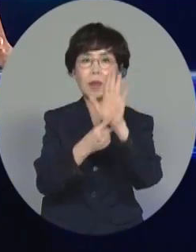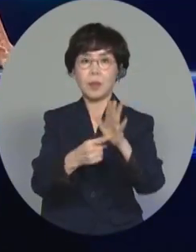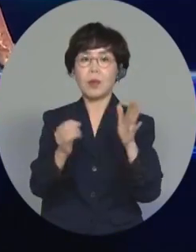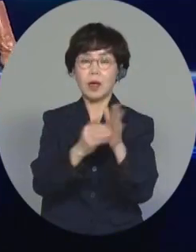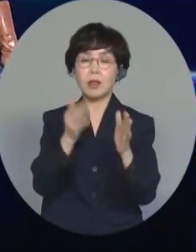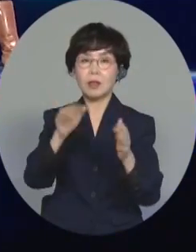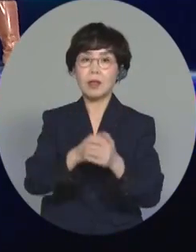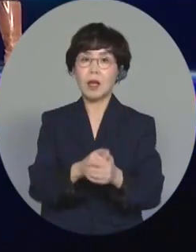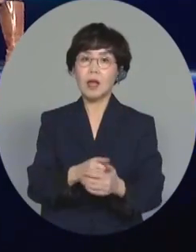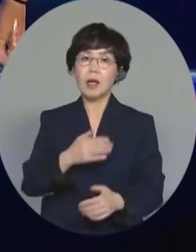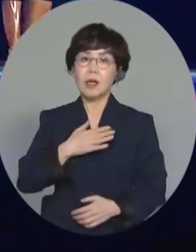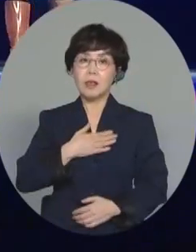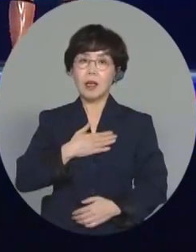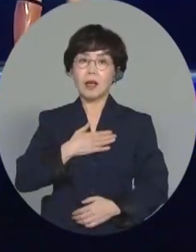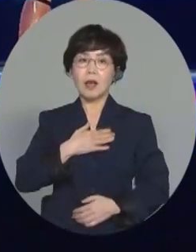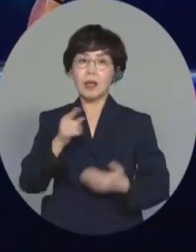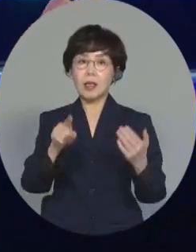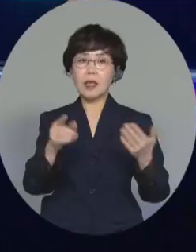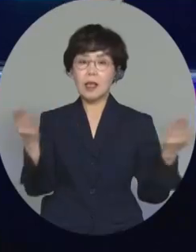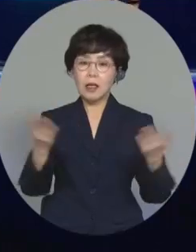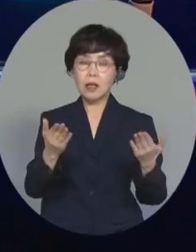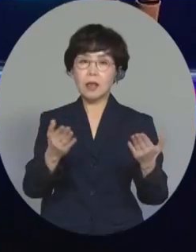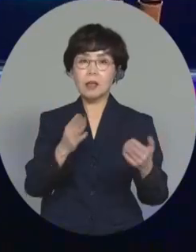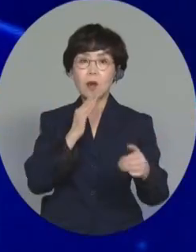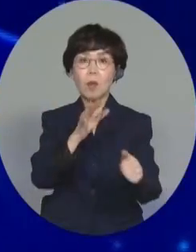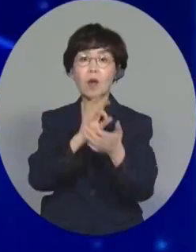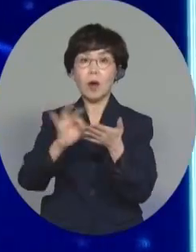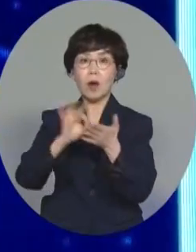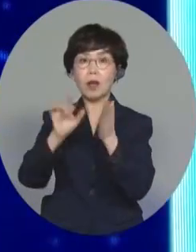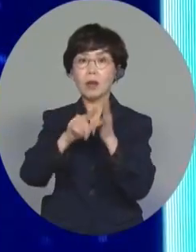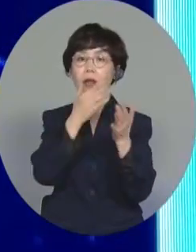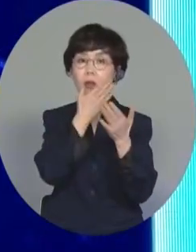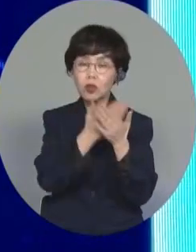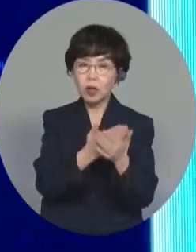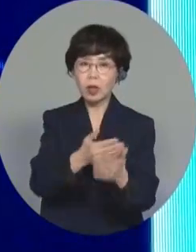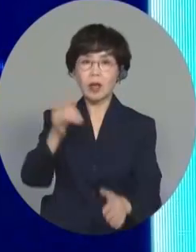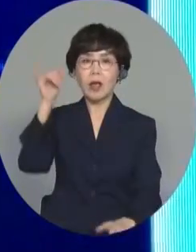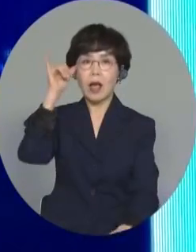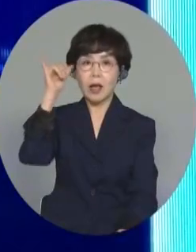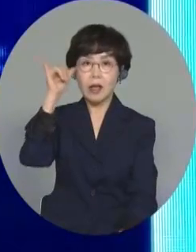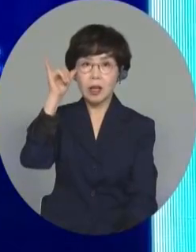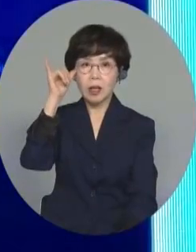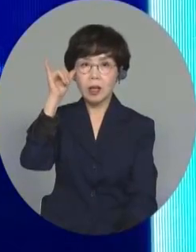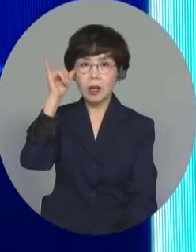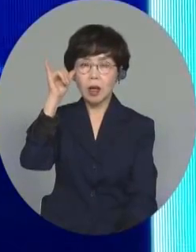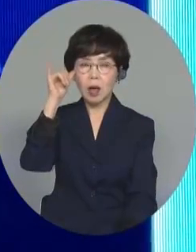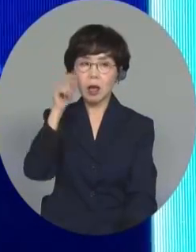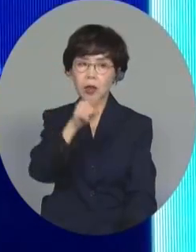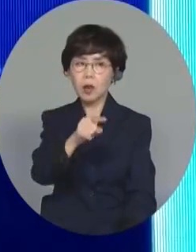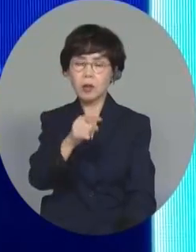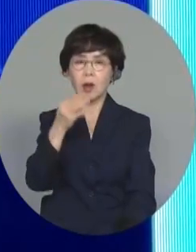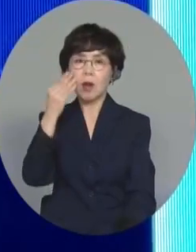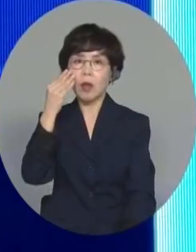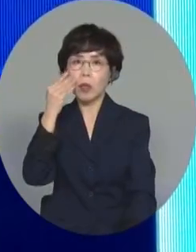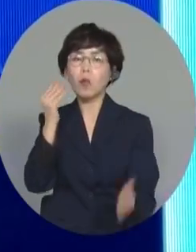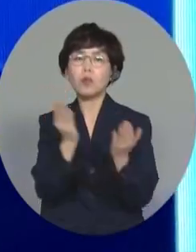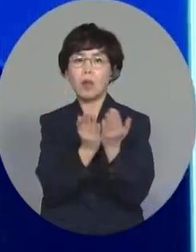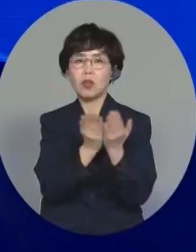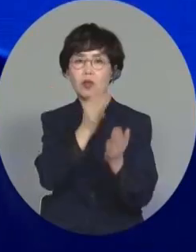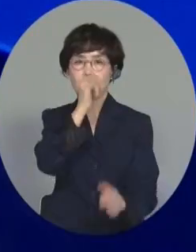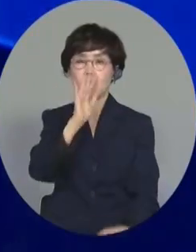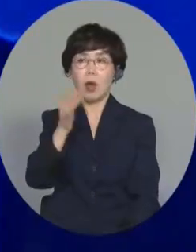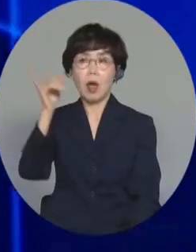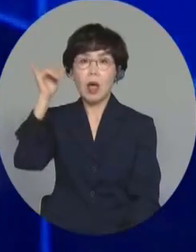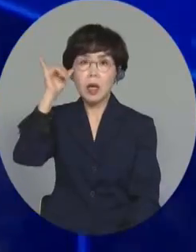것인데요. 제가 이를 실제로 활용할 때 중요한 것은 AI가 적응할 수 있도록 하는 것입니다.